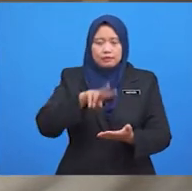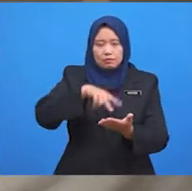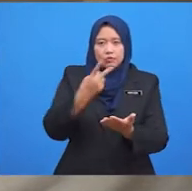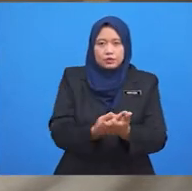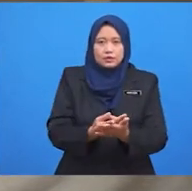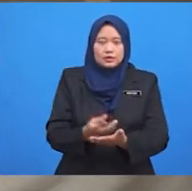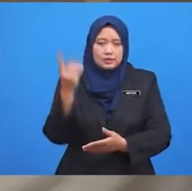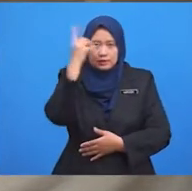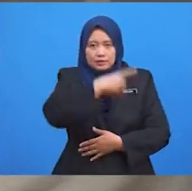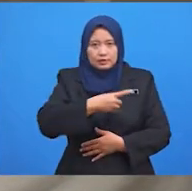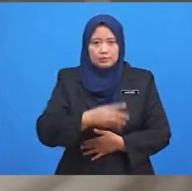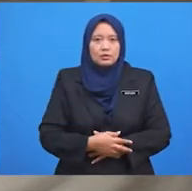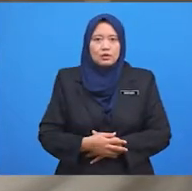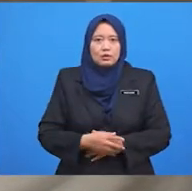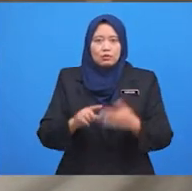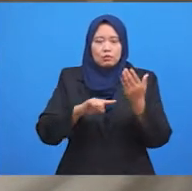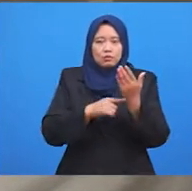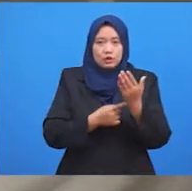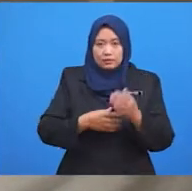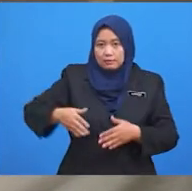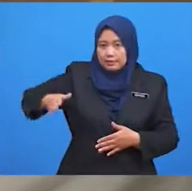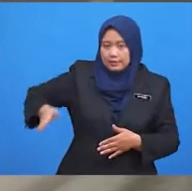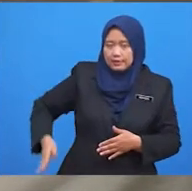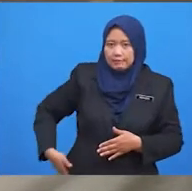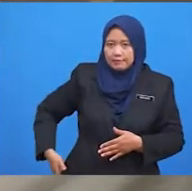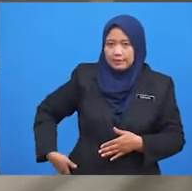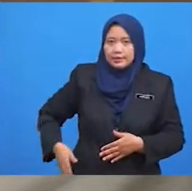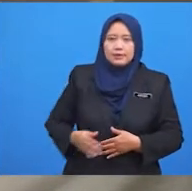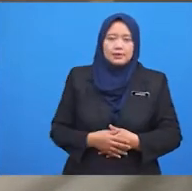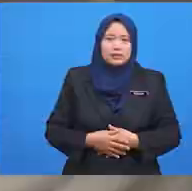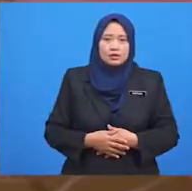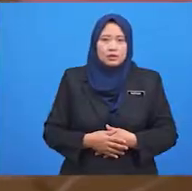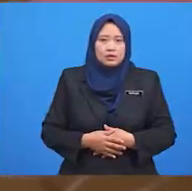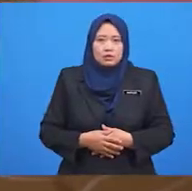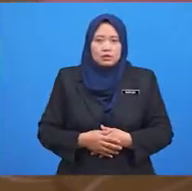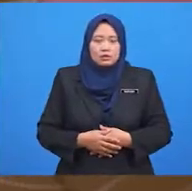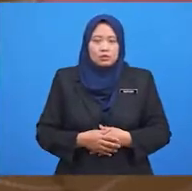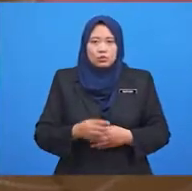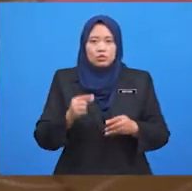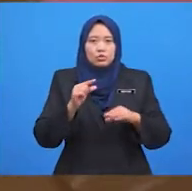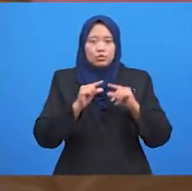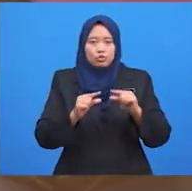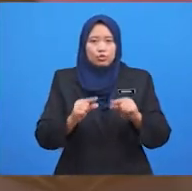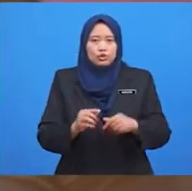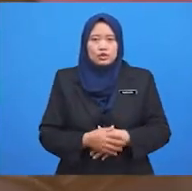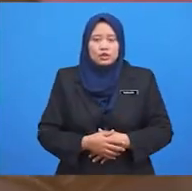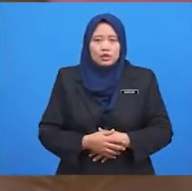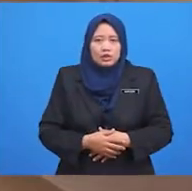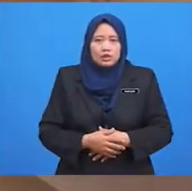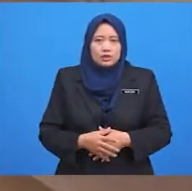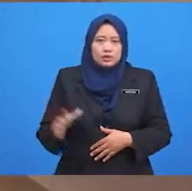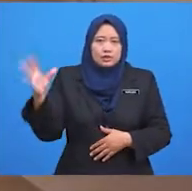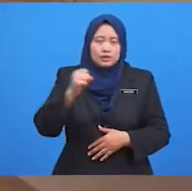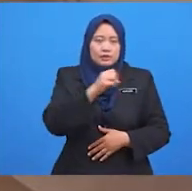Mulakan pada bahagian peha hadapan. Gerakan prop dengan gerakan grab mencengkam bagi